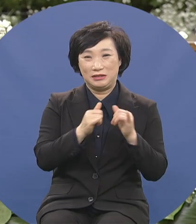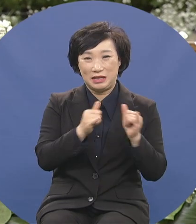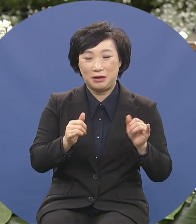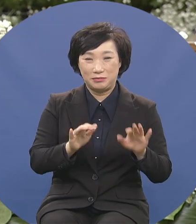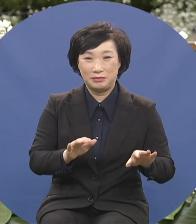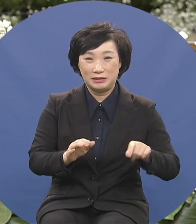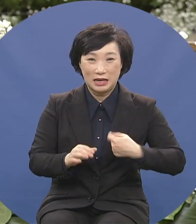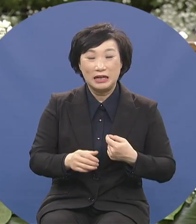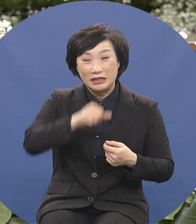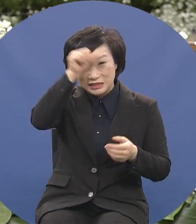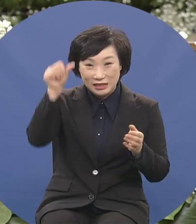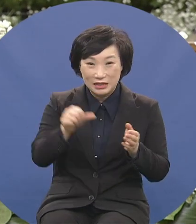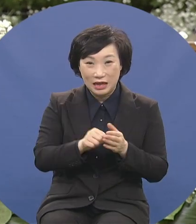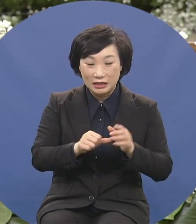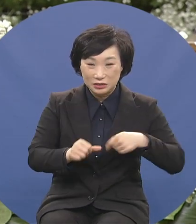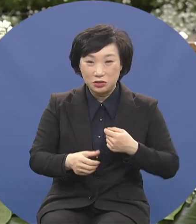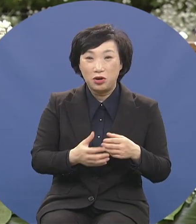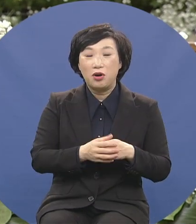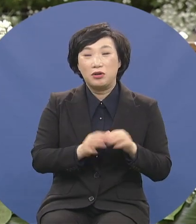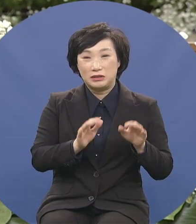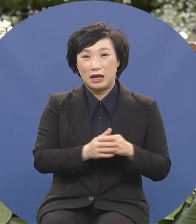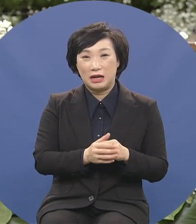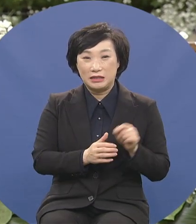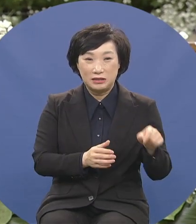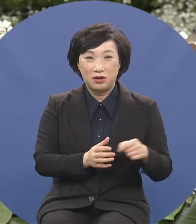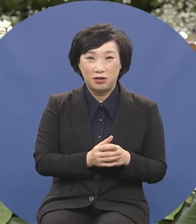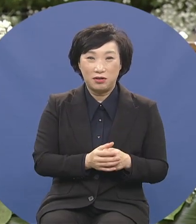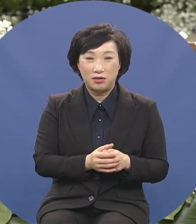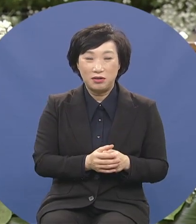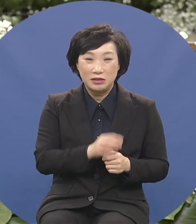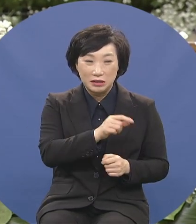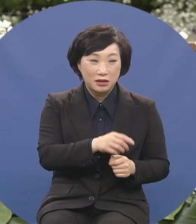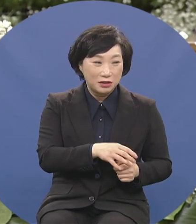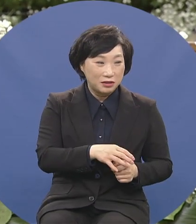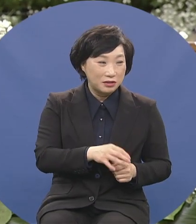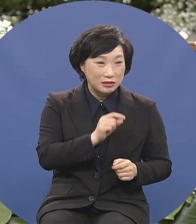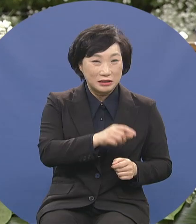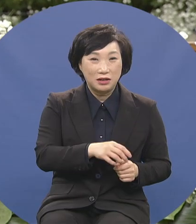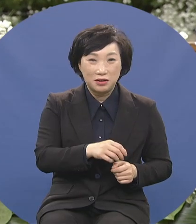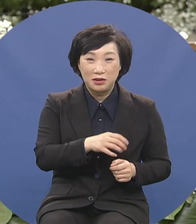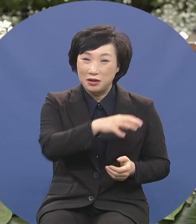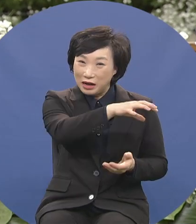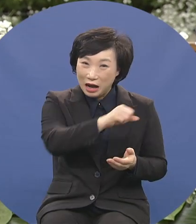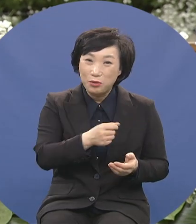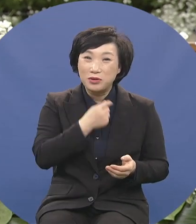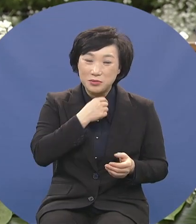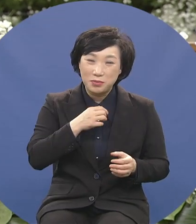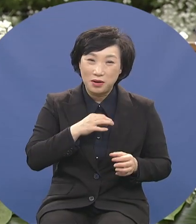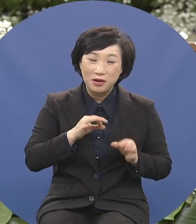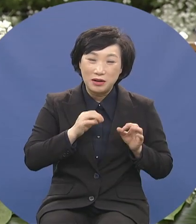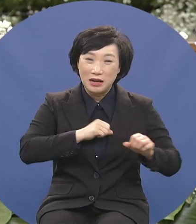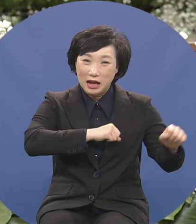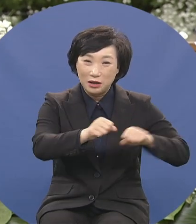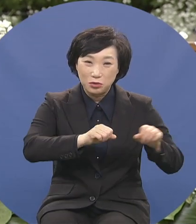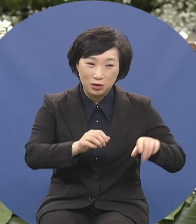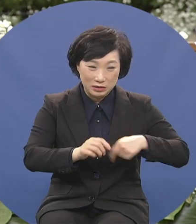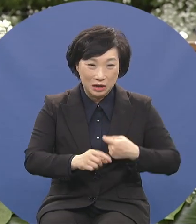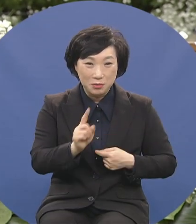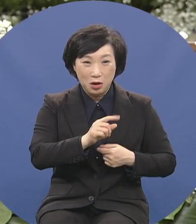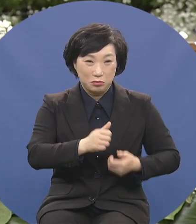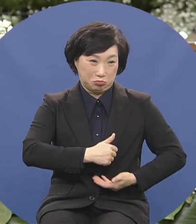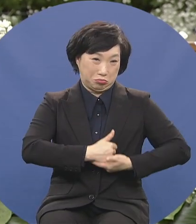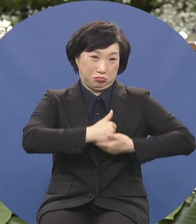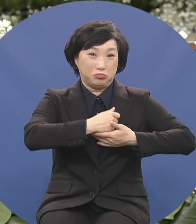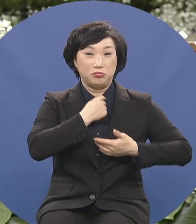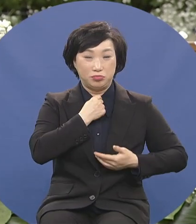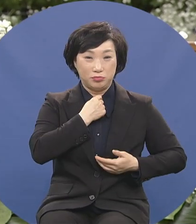자기 인생을 스스로 독점해 그것을 만들려고 몸부림을 치면서 자기를 대단한 사람으로 자기